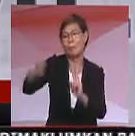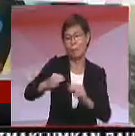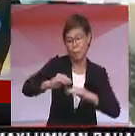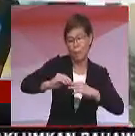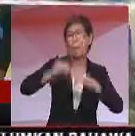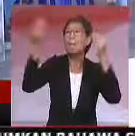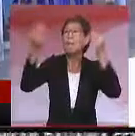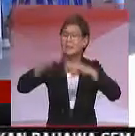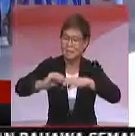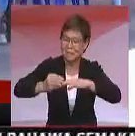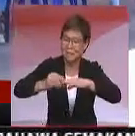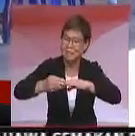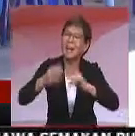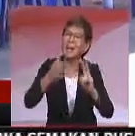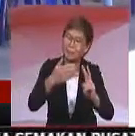berinai.